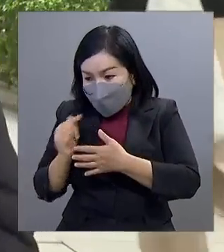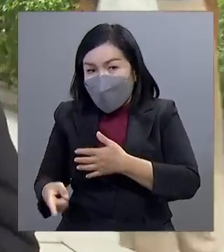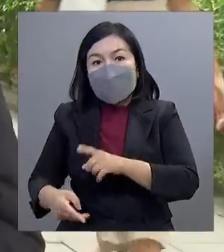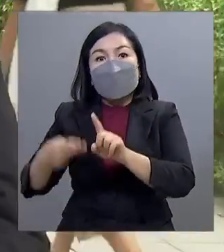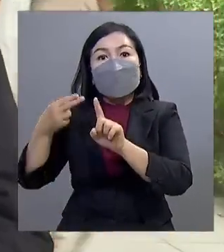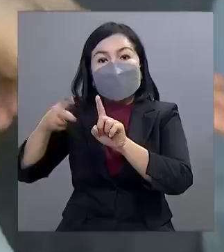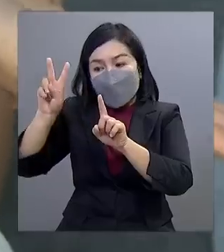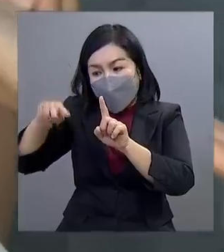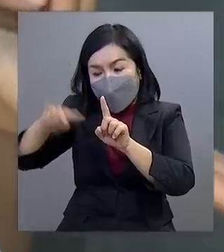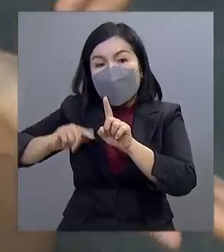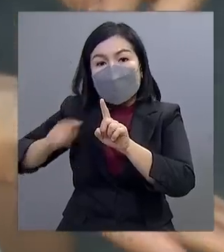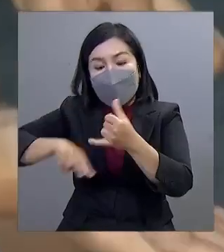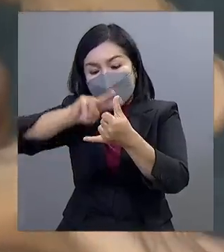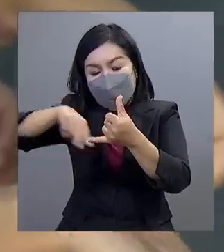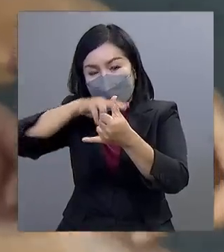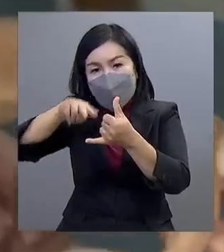ทค่ะ